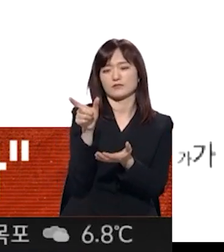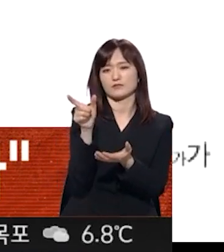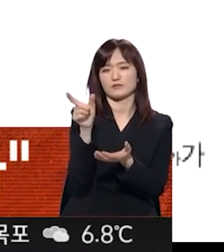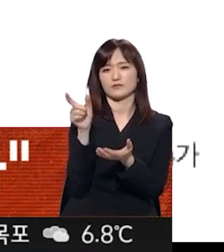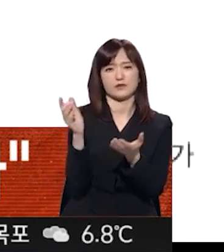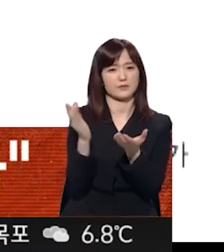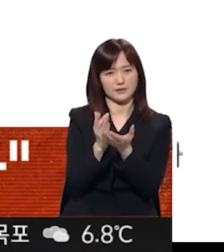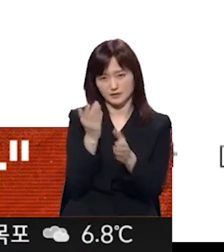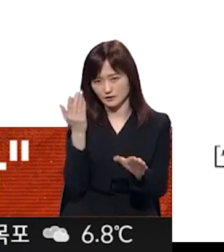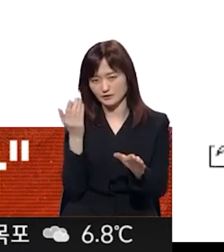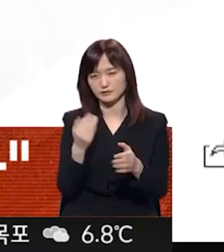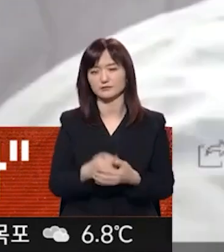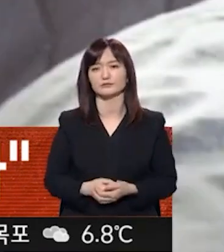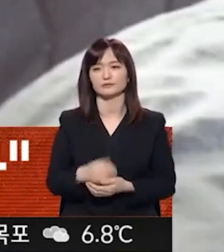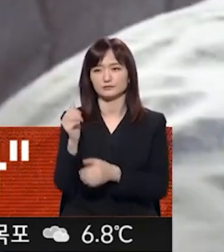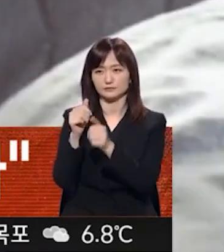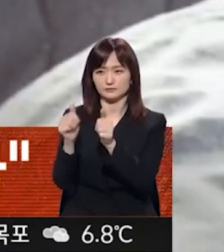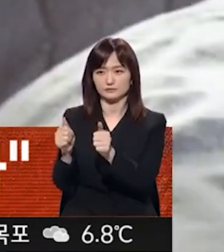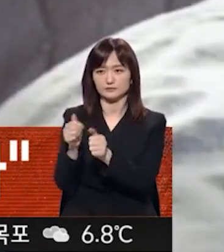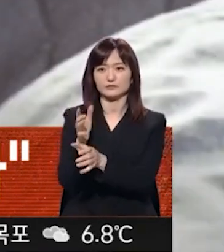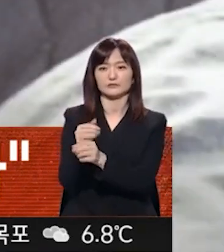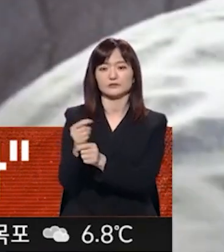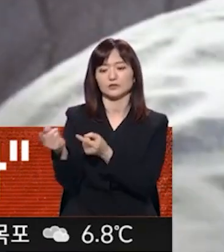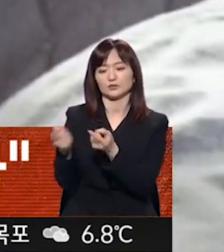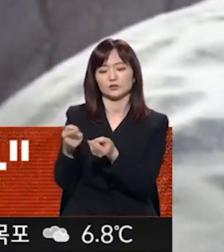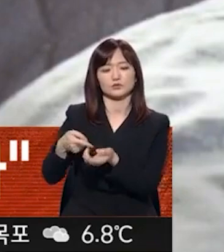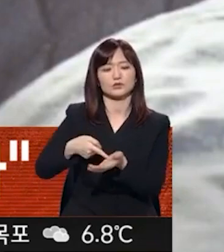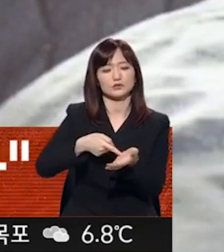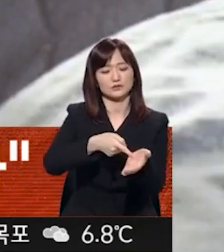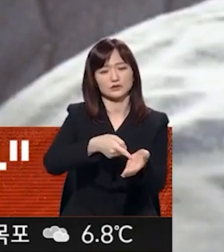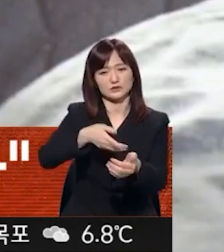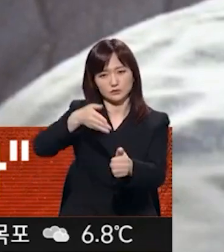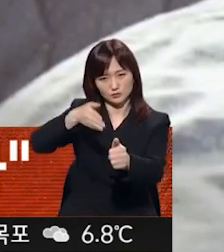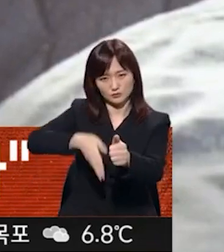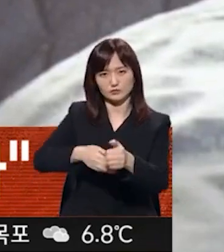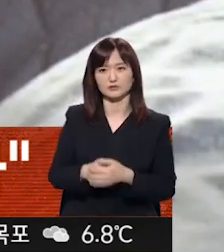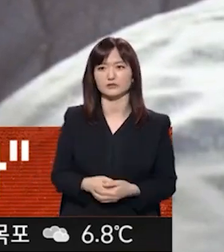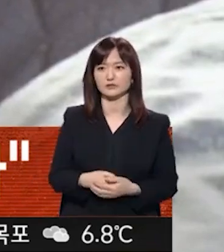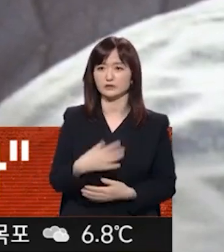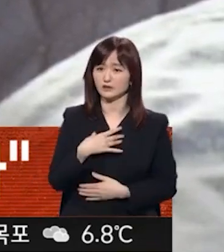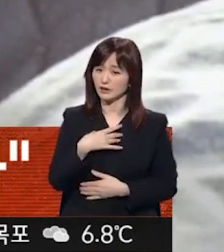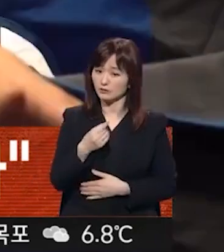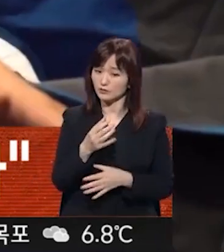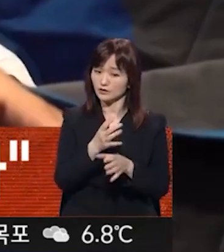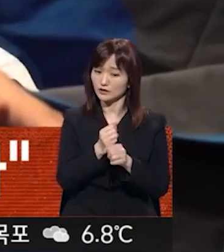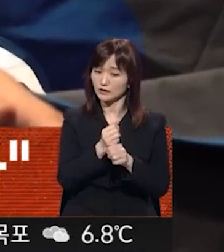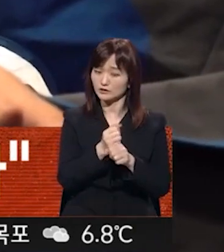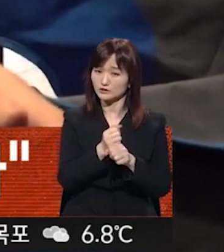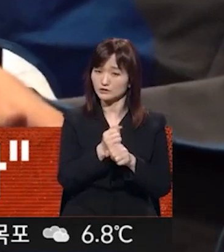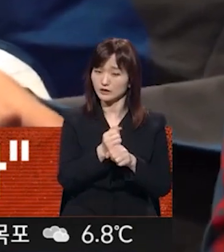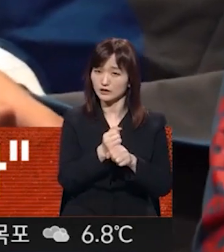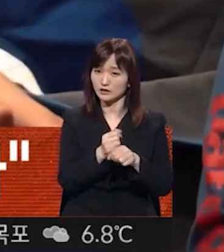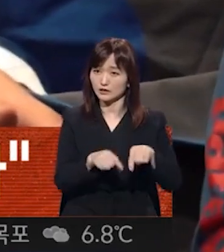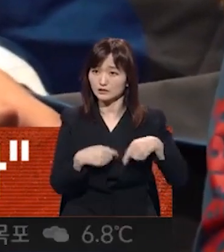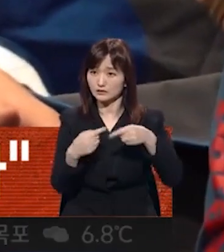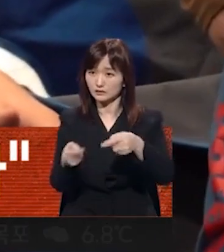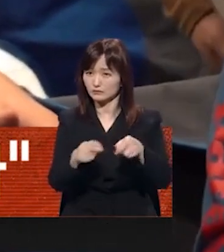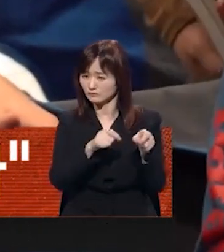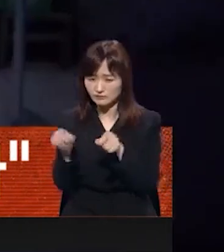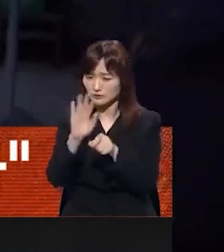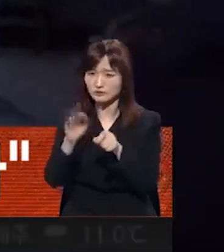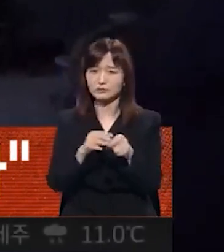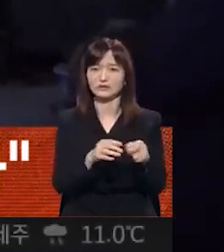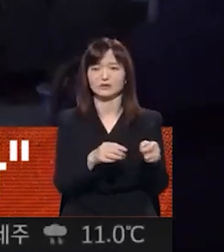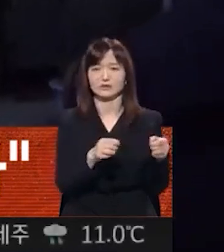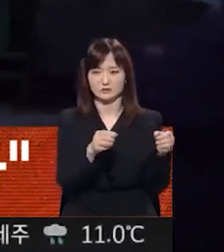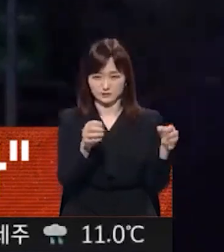했는데요 그러면서 변호인으로서 일자 조정을 요청을 했다는 겁니다 하지만 일부러 출석 늦추려는 의도는 아니다이 협의되는 대로 빠른 시기를